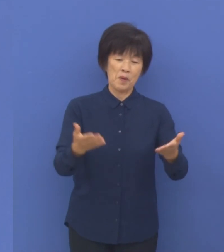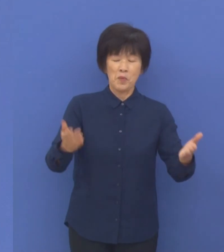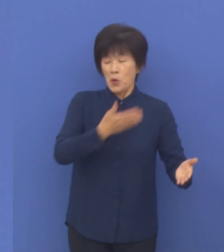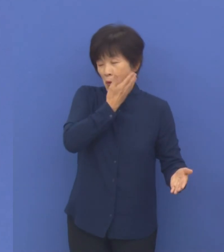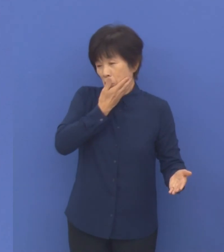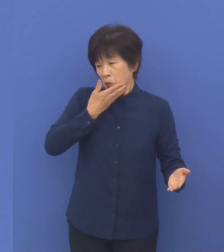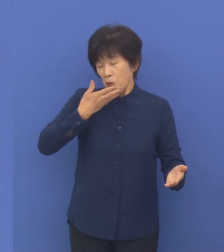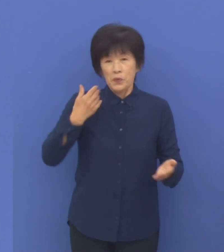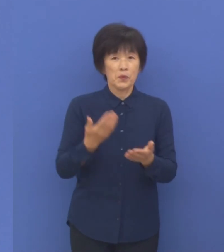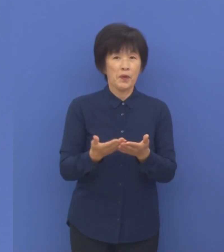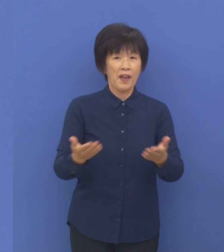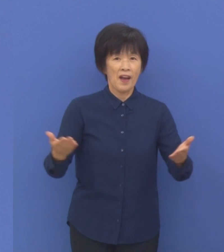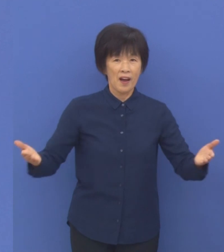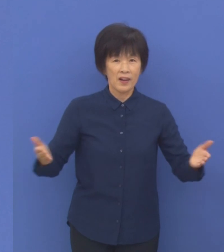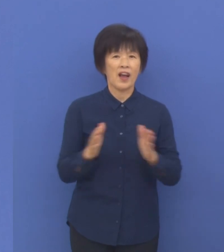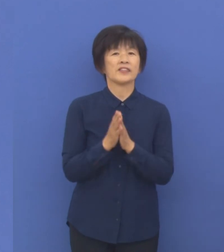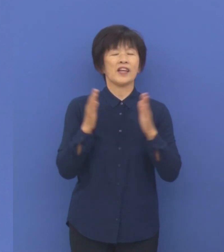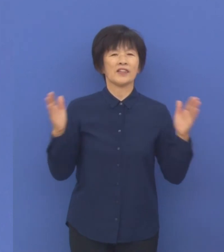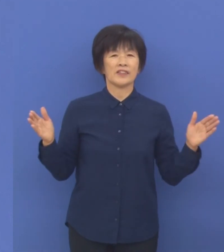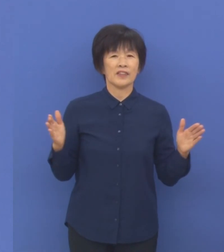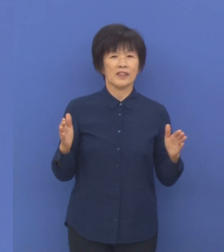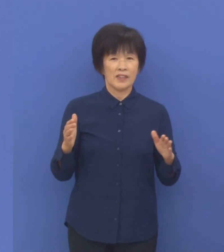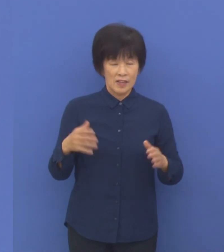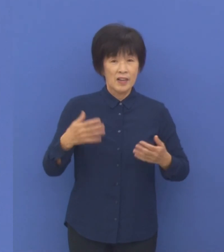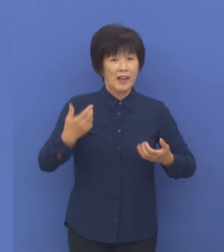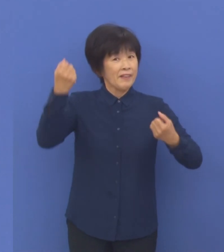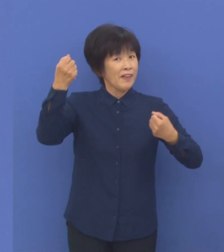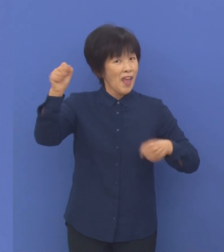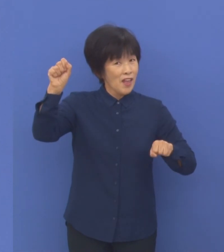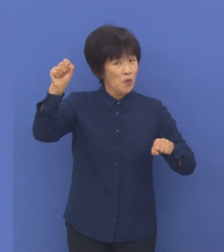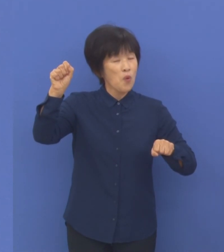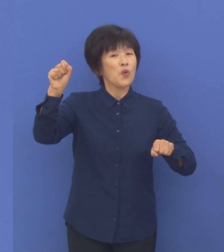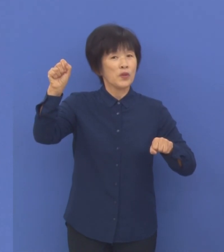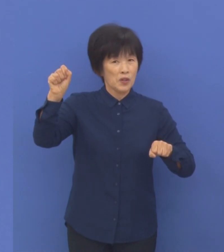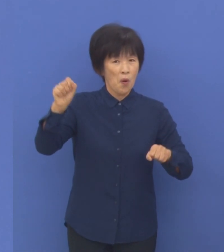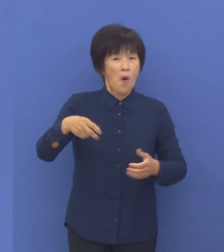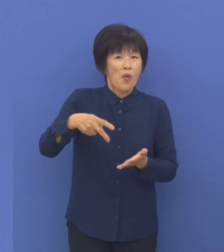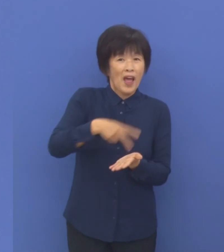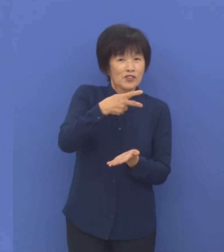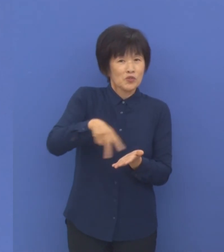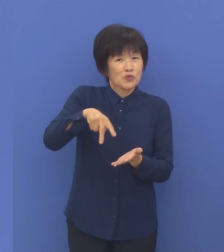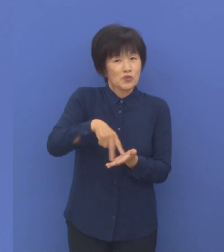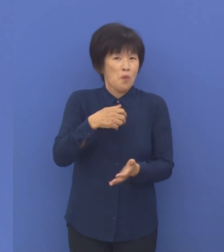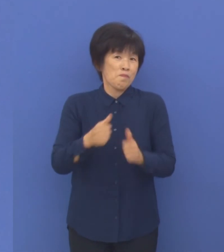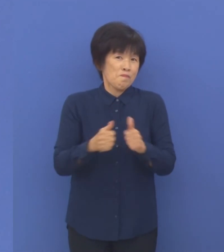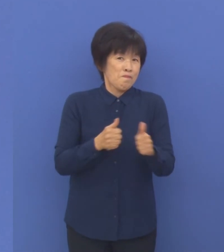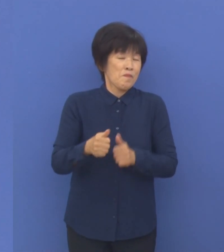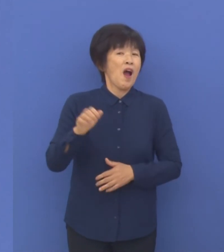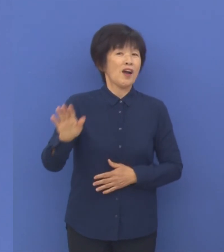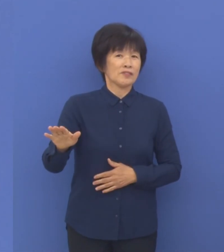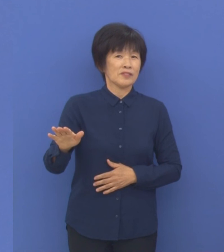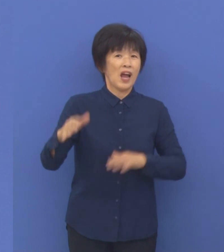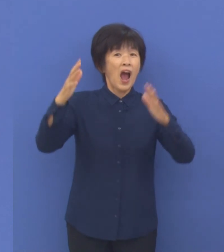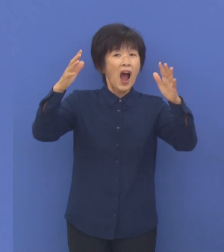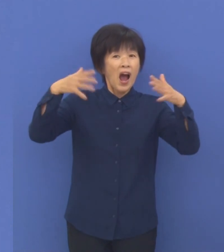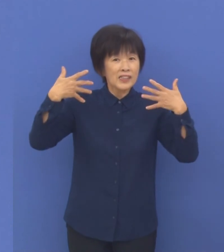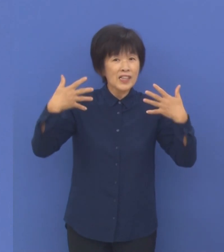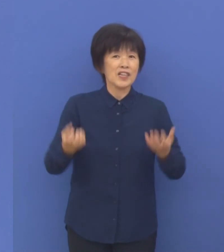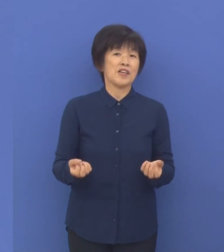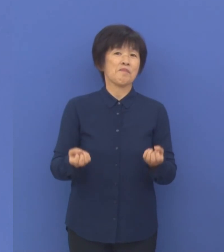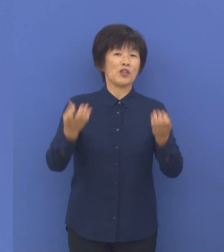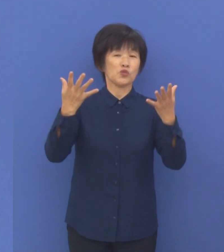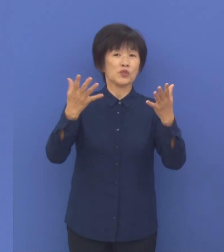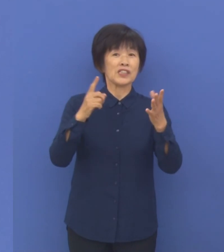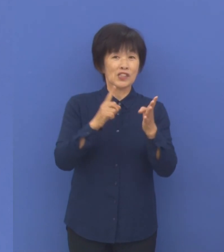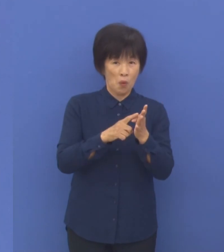ます今年も郷土芸能の披露やダンスバトルなどを行う大ブラ秋祭りと